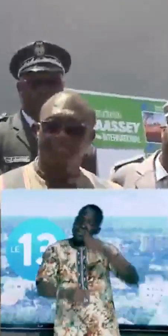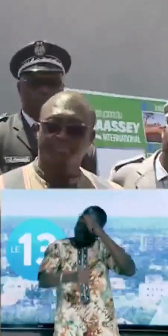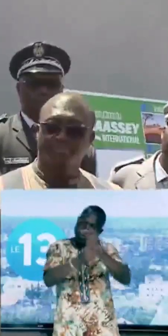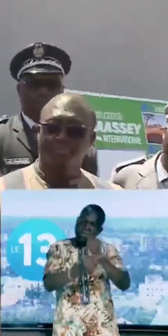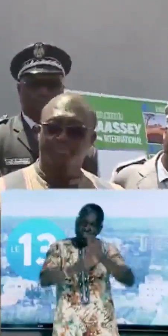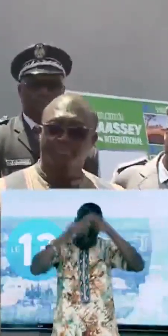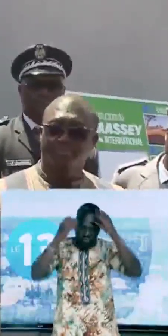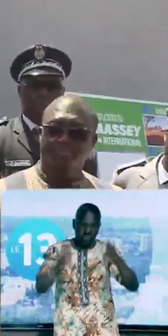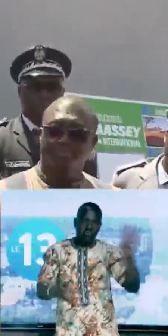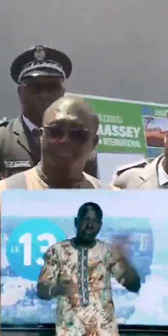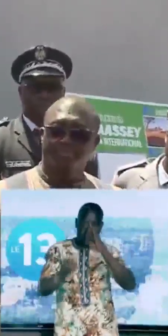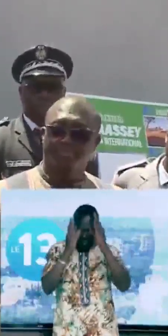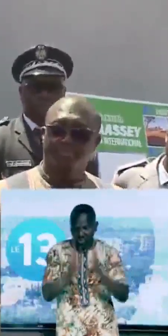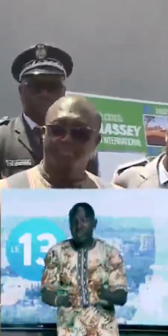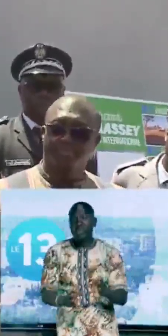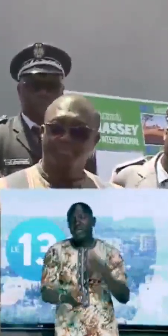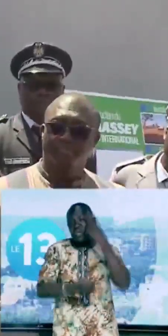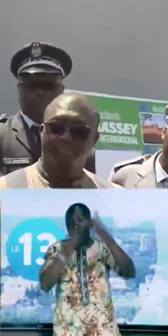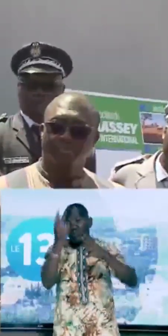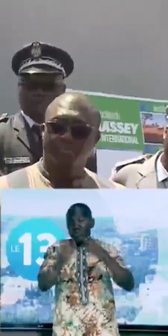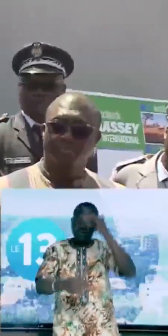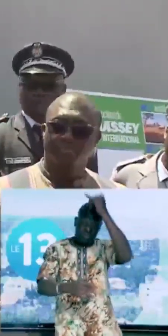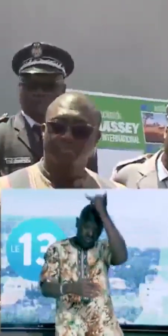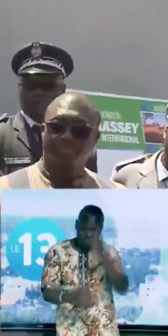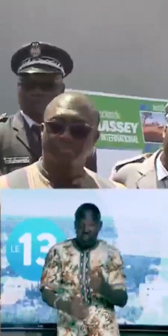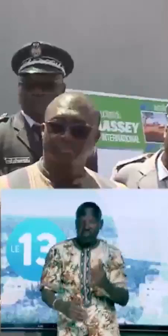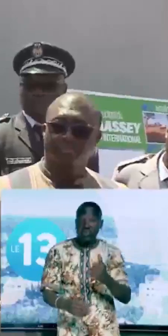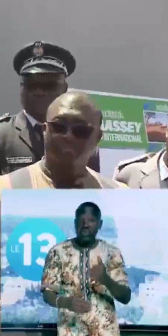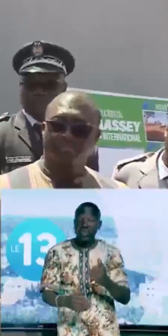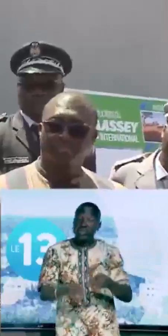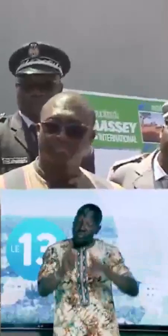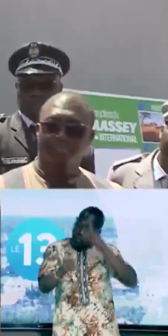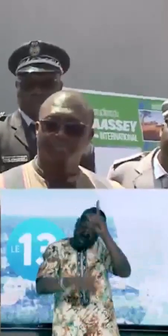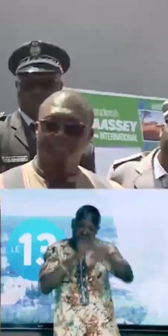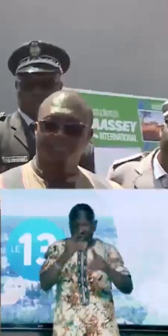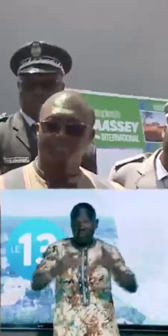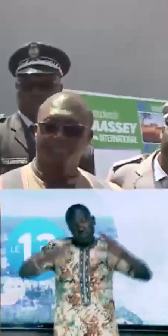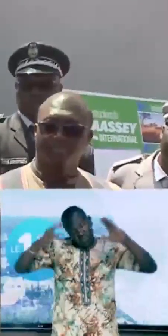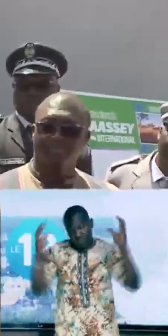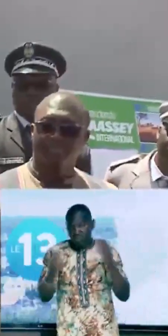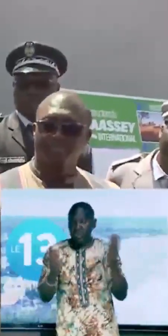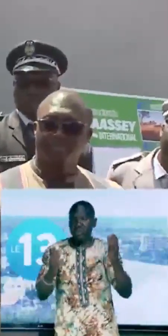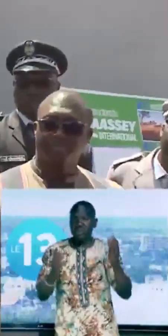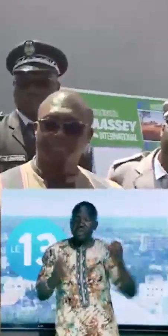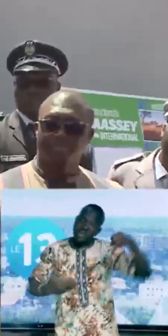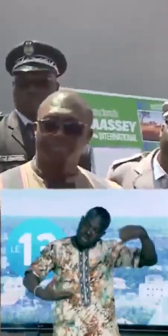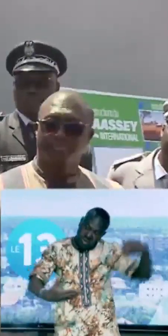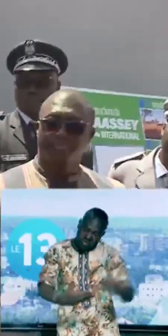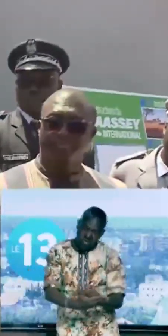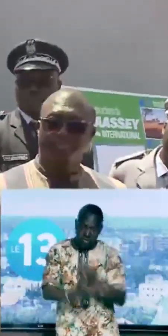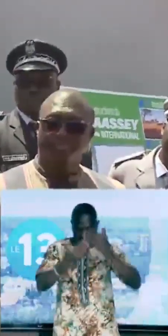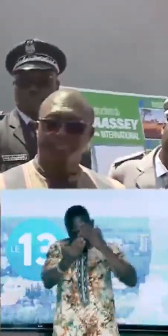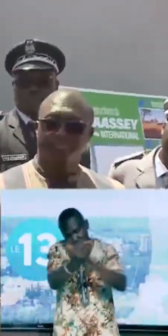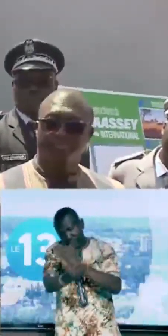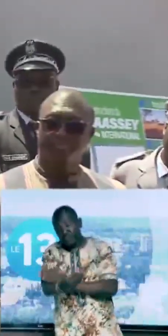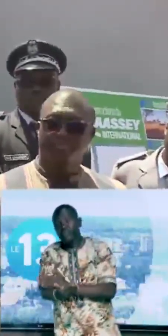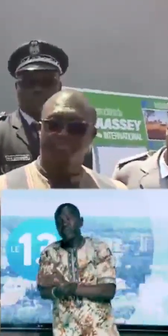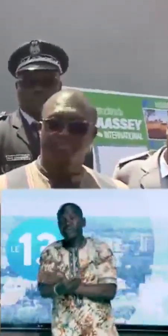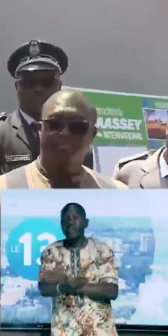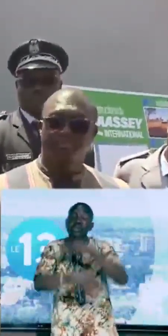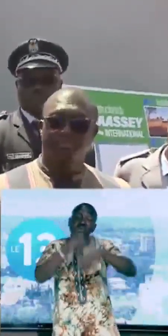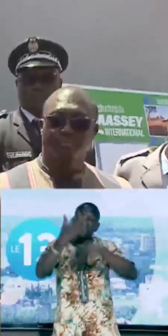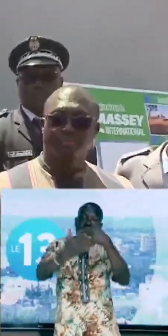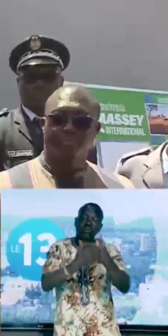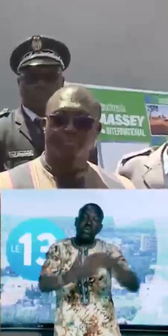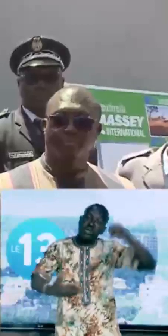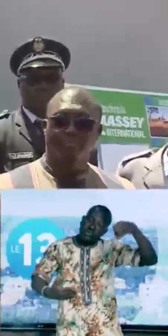de Burkinabés. Donc voilà pourquoi moi je me suis déplacé pour venir ici, l'encourager, l'inviter à faire davantage et surtout